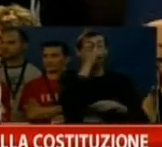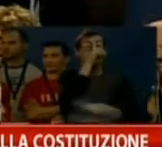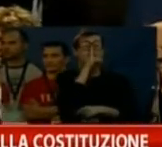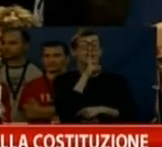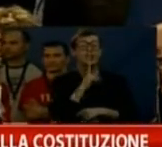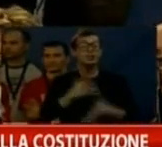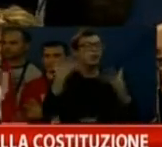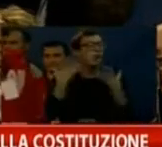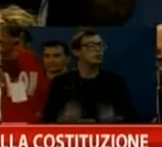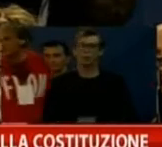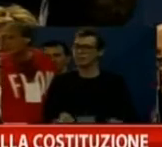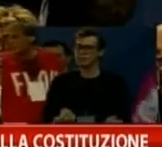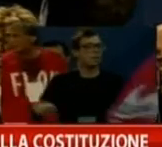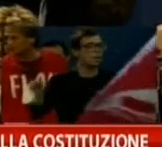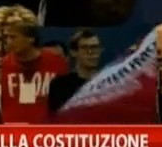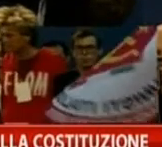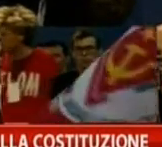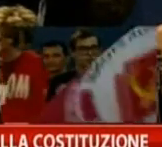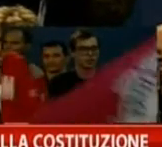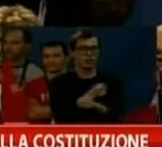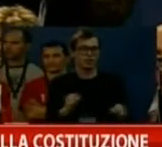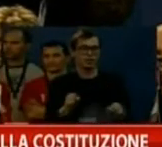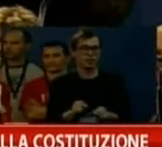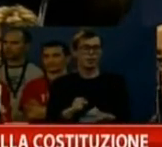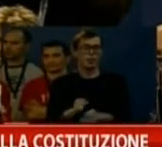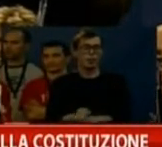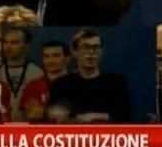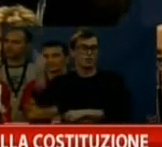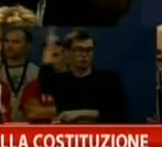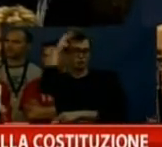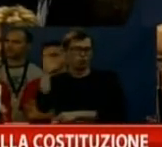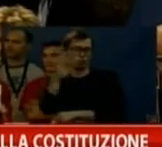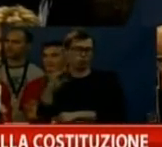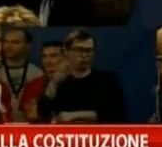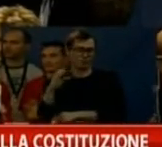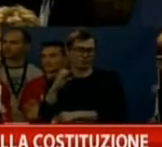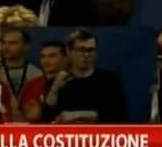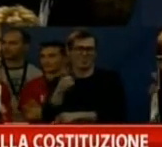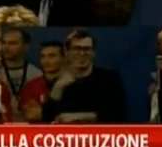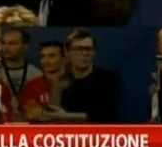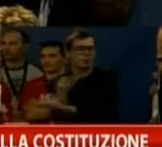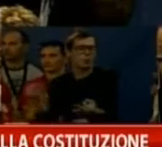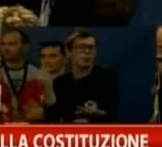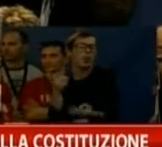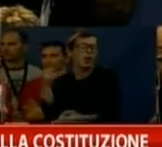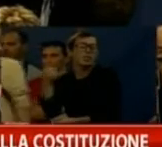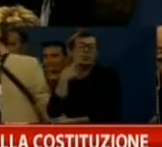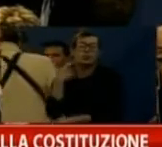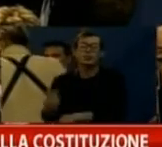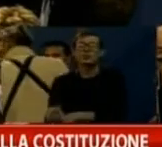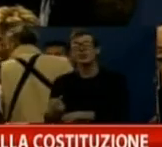qualcuno. Abbiamo bisogno, ha ragione Luigi Ciotti quando ci dice ci sono alcuni che usano ipocritamente il